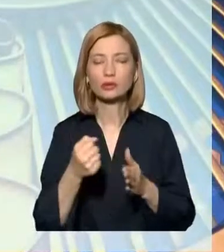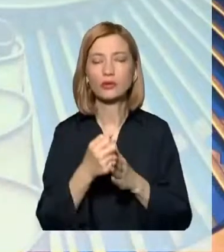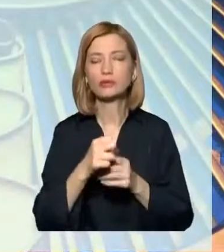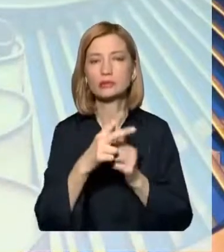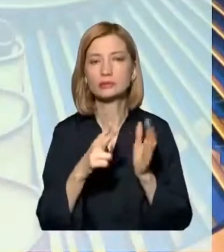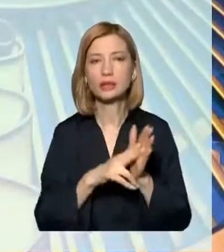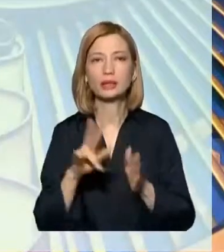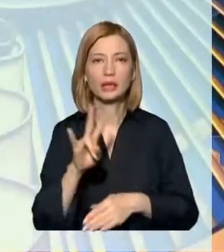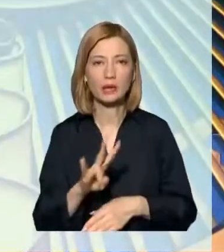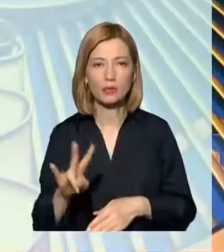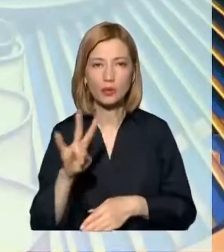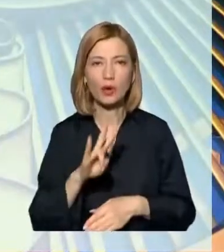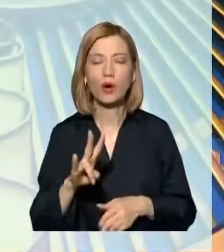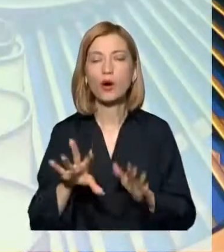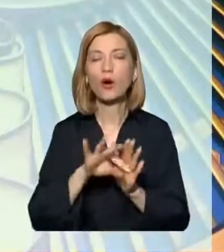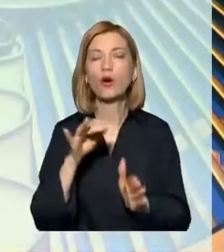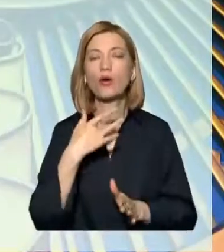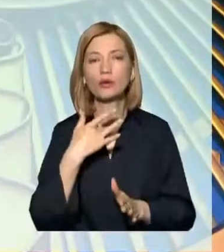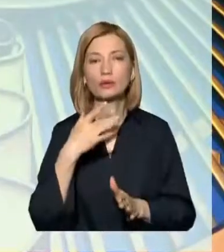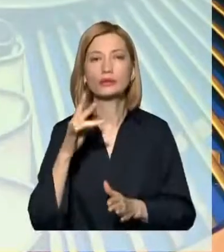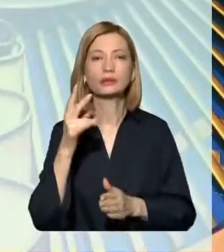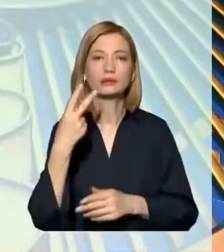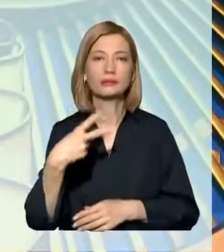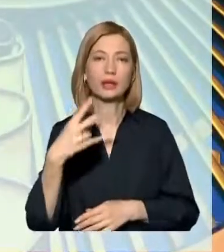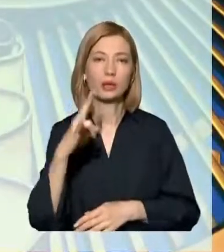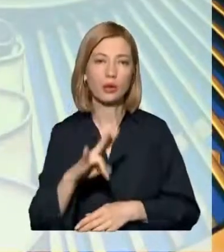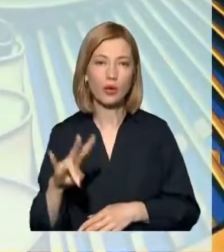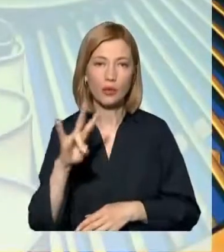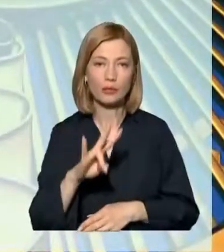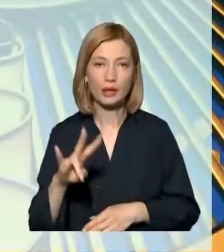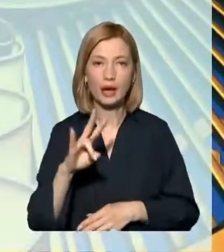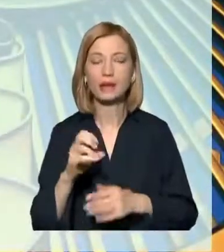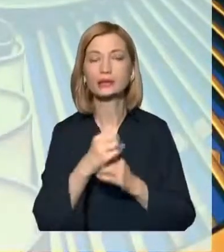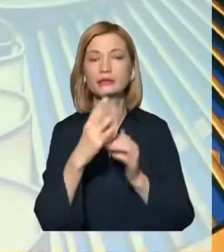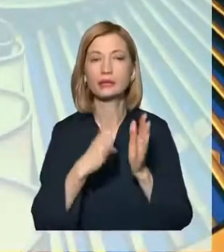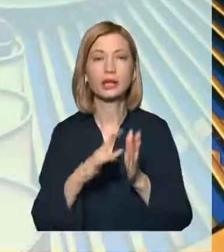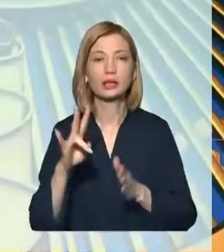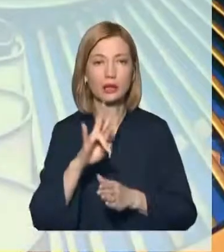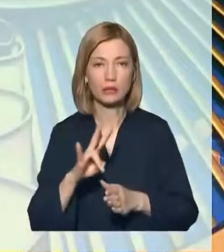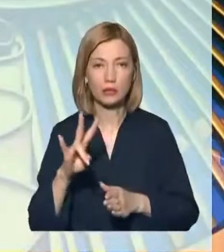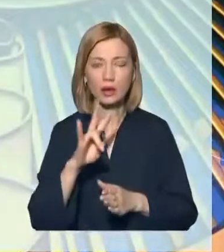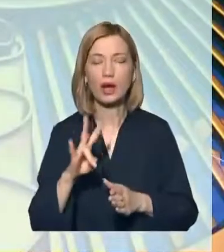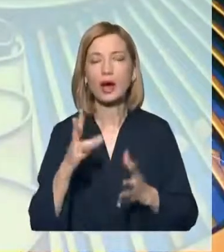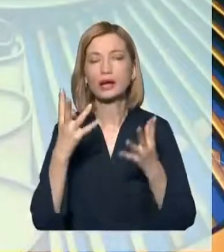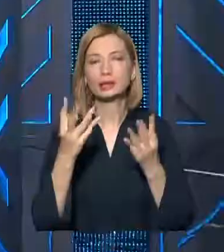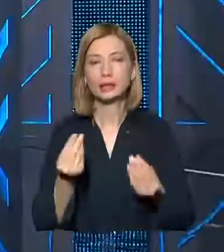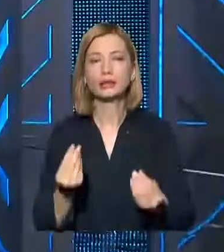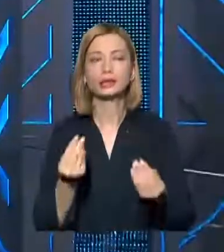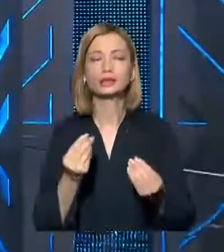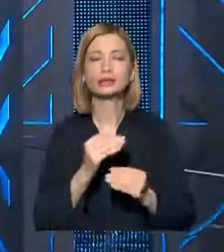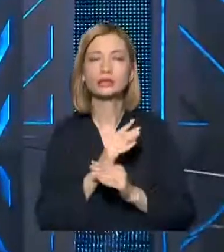пройдет 20 ноября. Днем ранее, 19 ноября, будет день тишины.